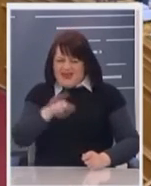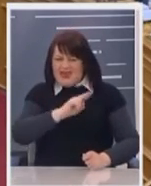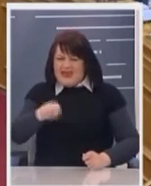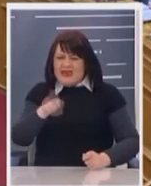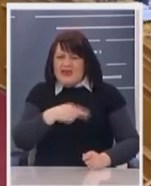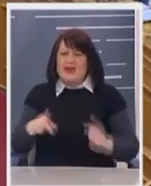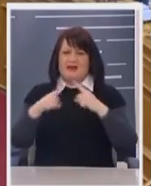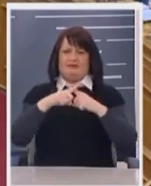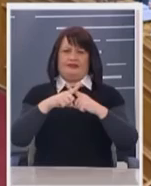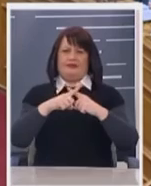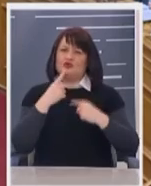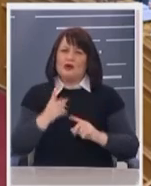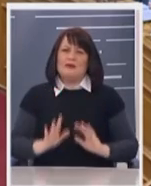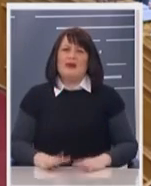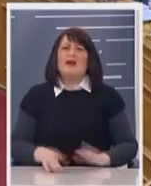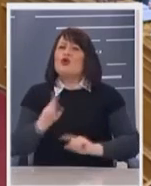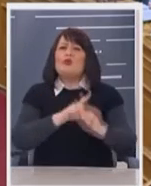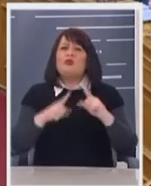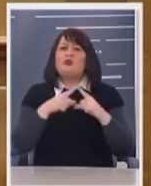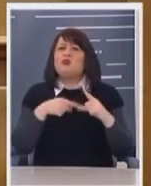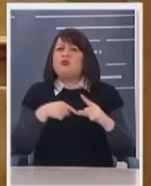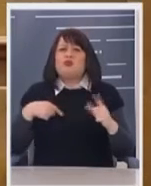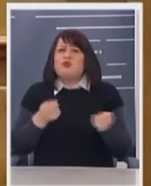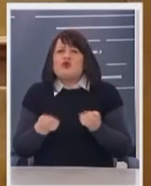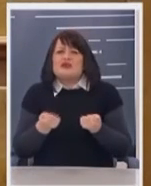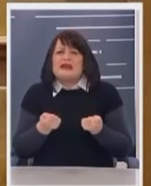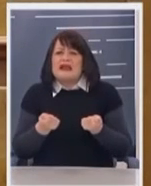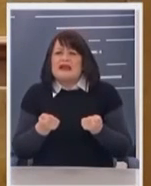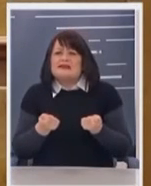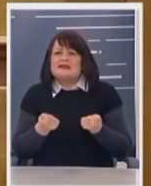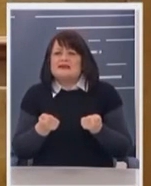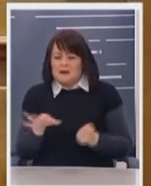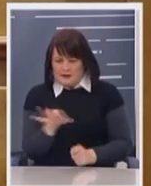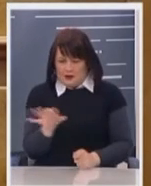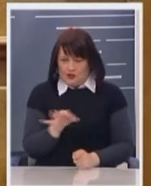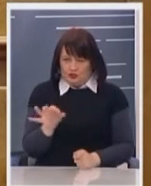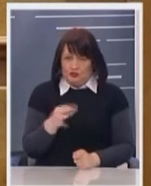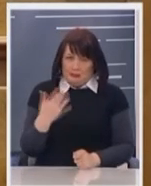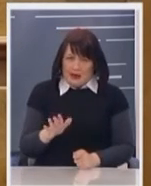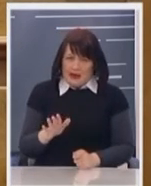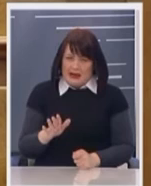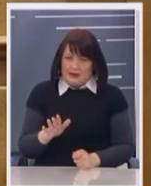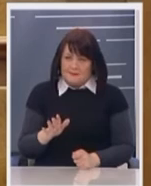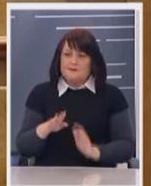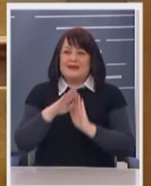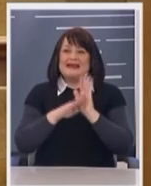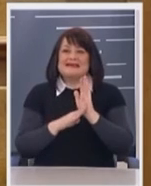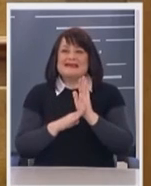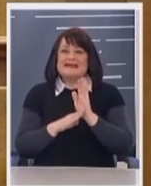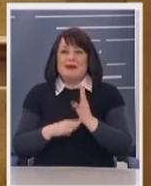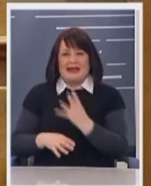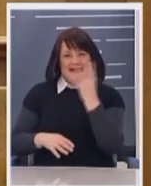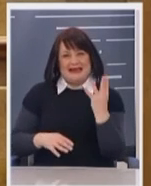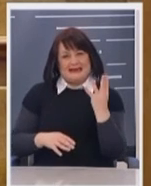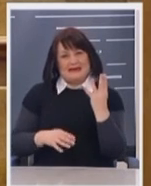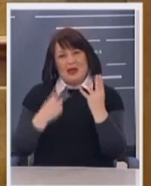αυτό. Ποιες διοικήσεις, ποιους ανθρώπους, όχι αυτούς που διορίστηκαν με το σύστημα 4-2-1, τα